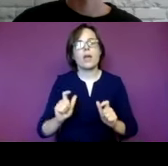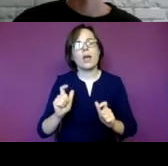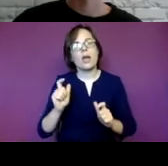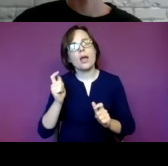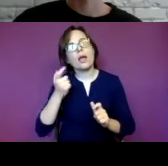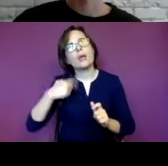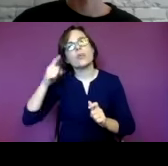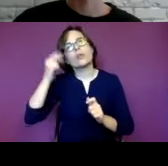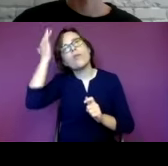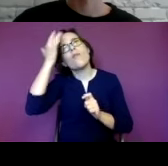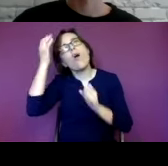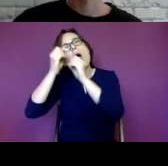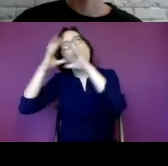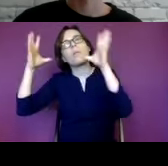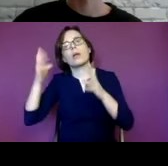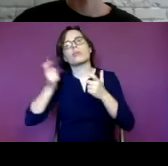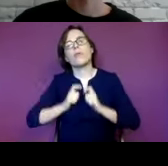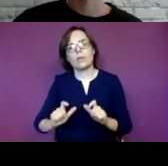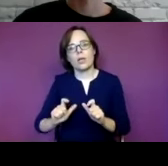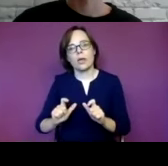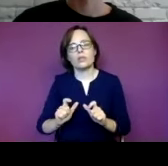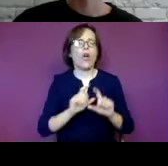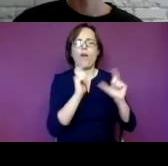głowie zakodowany, no może nie wszyscy, ale przynajmniej ja,